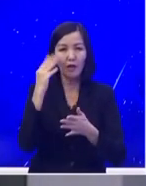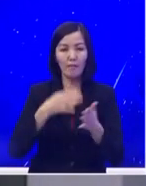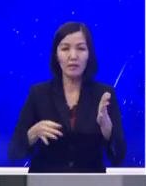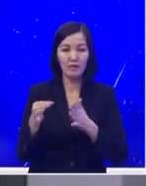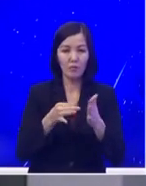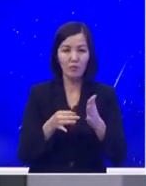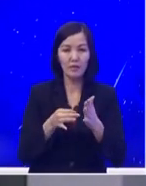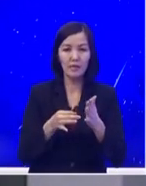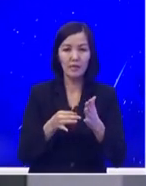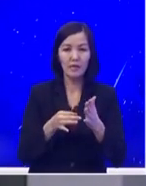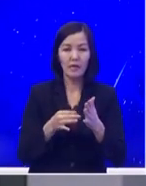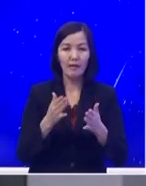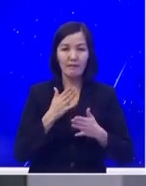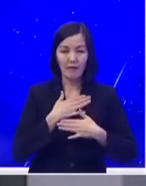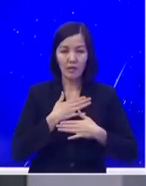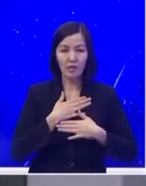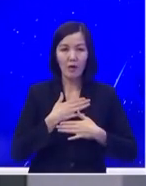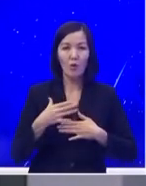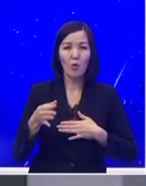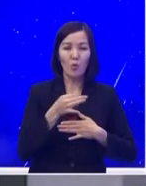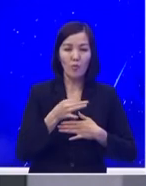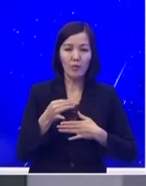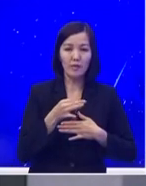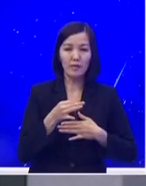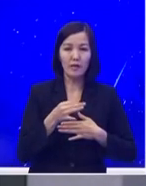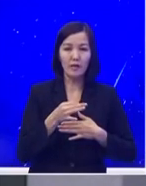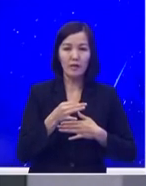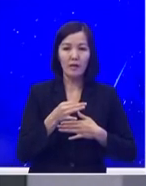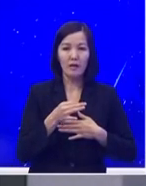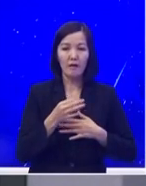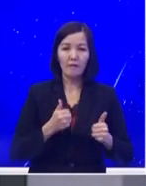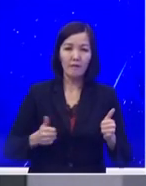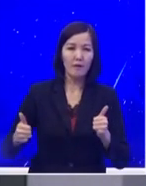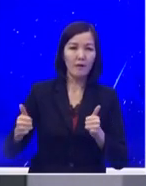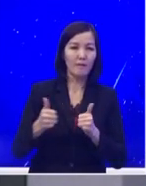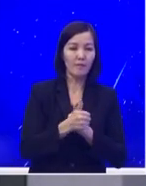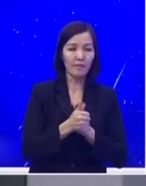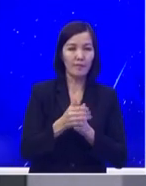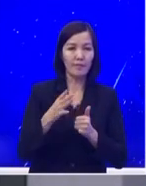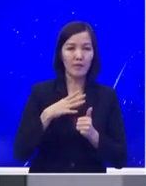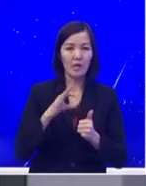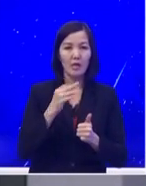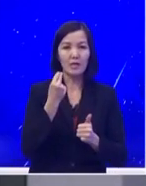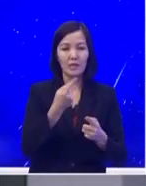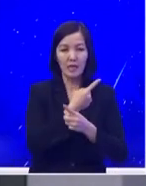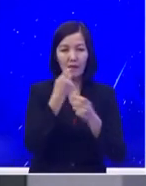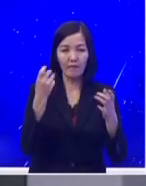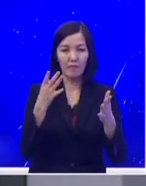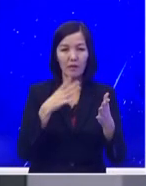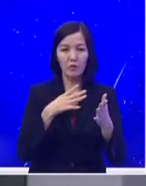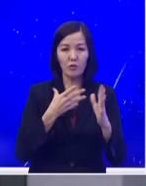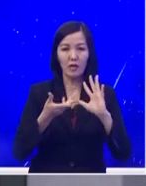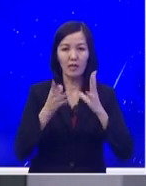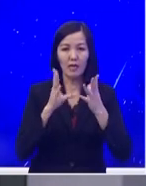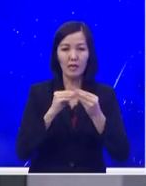области наша область в ведущих рейтингах, социальных, информационных,